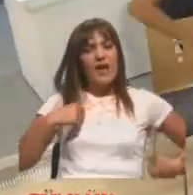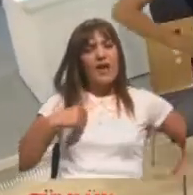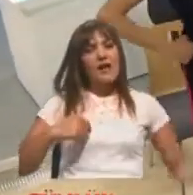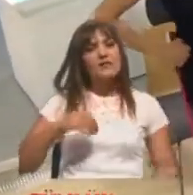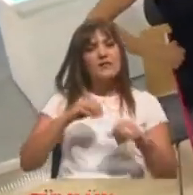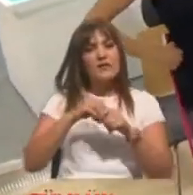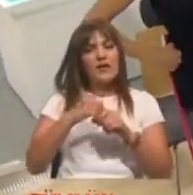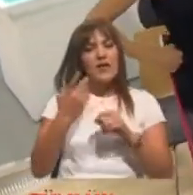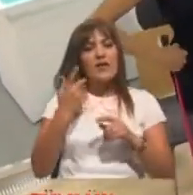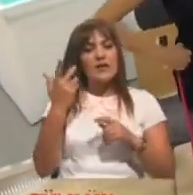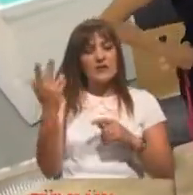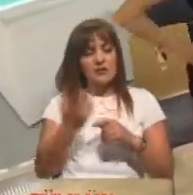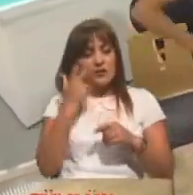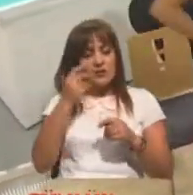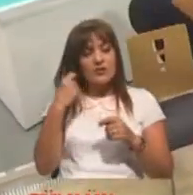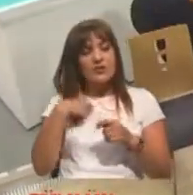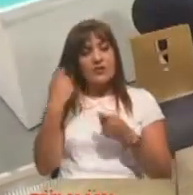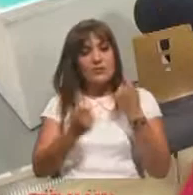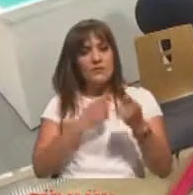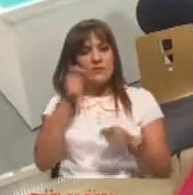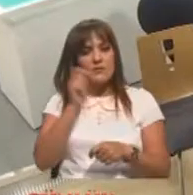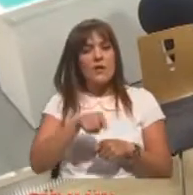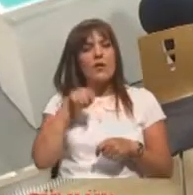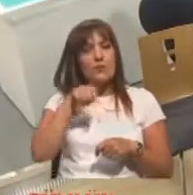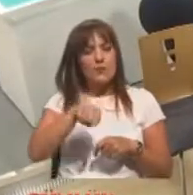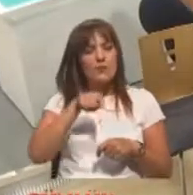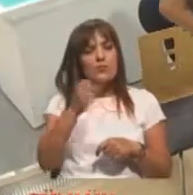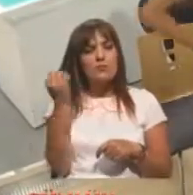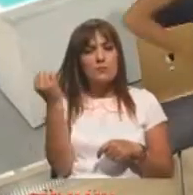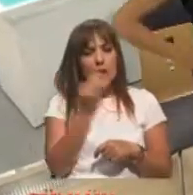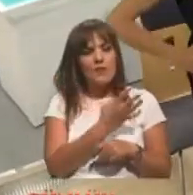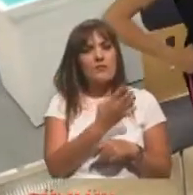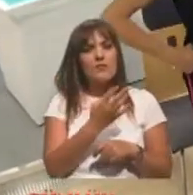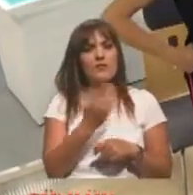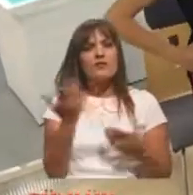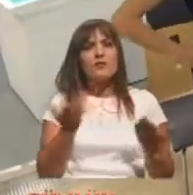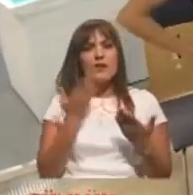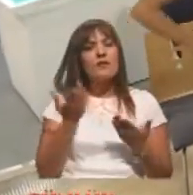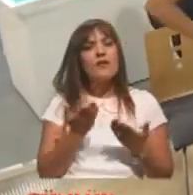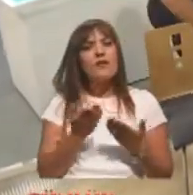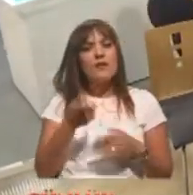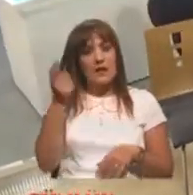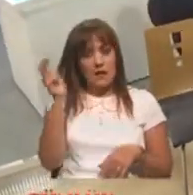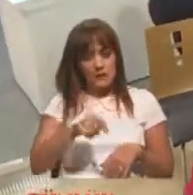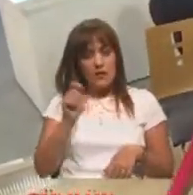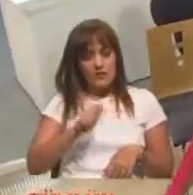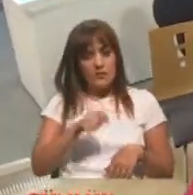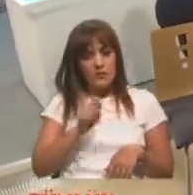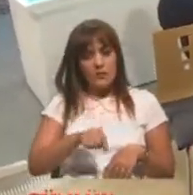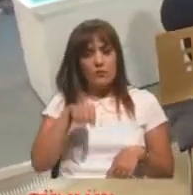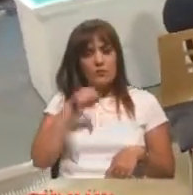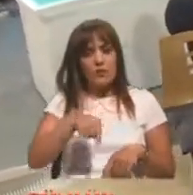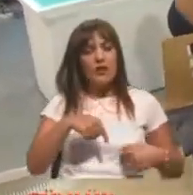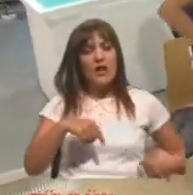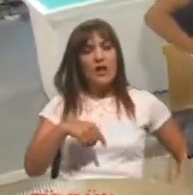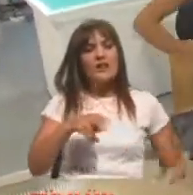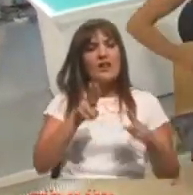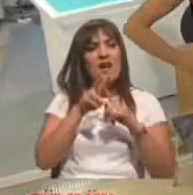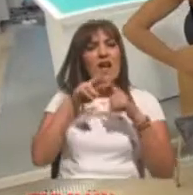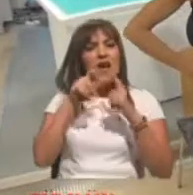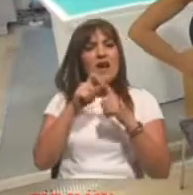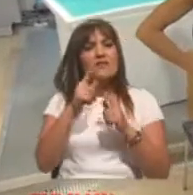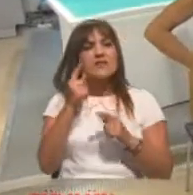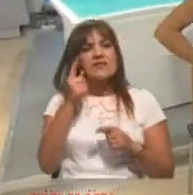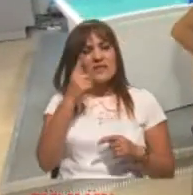aktif hale getir. Bunu birkaç defa zaten yaparsan buradaki kalça kaslarının